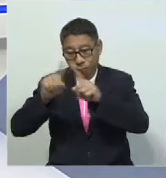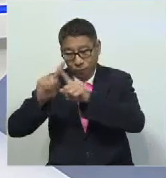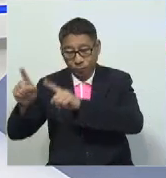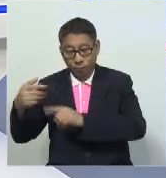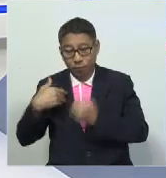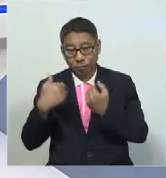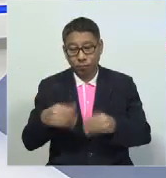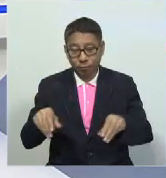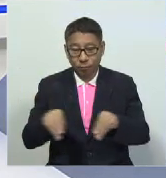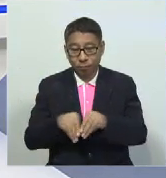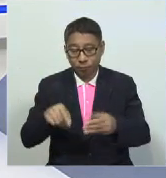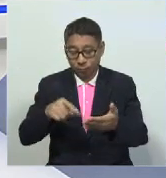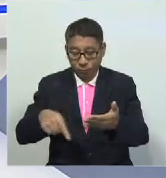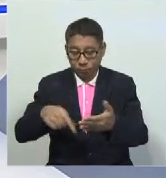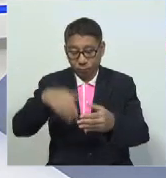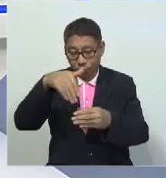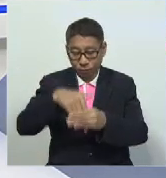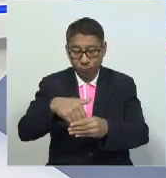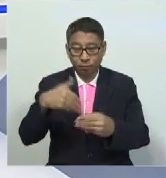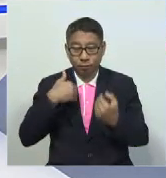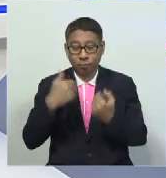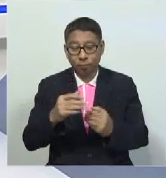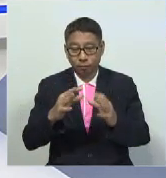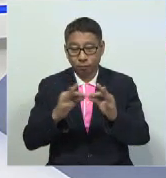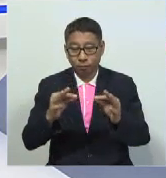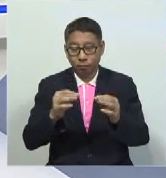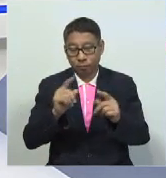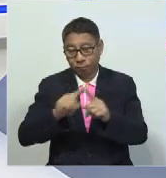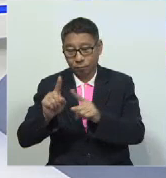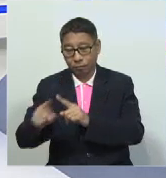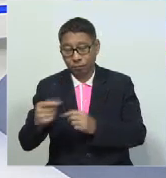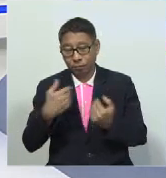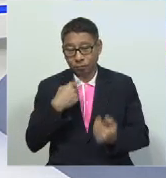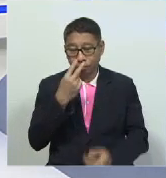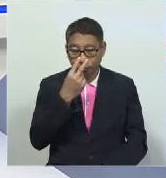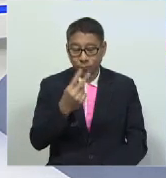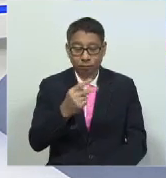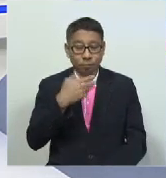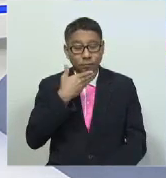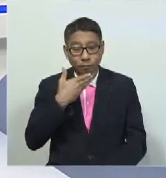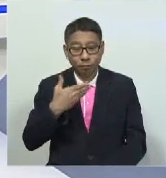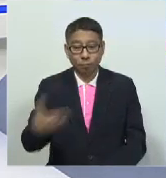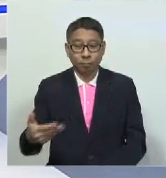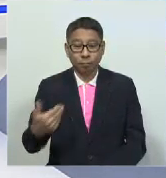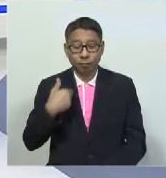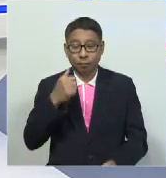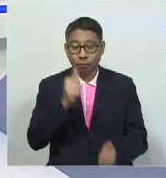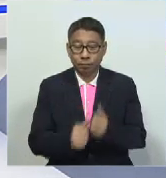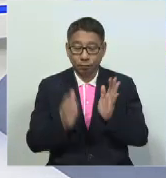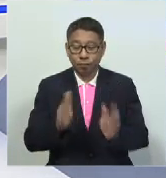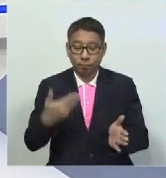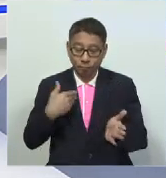ายใกล้โค้งสุดท้ายนะฮะก็จะมีเรื่องราวต่างให้เราได้ลุ้นกันอยู่ตลอดดังนั้นคุณผู้ชมทุกคน